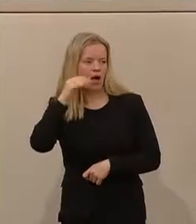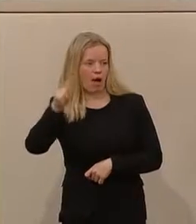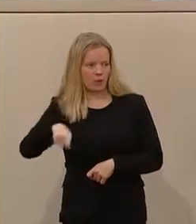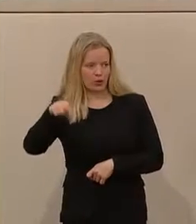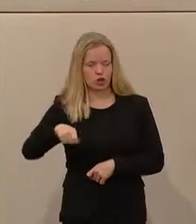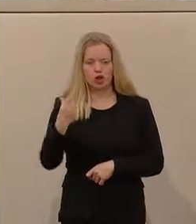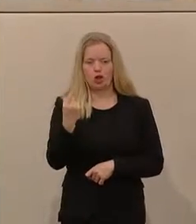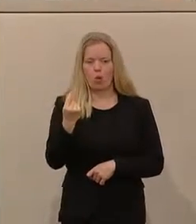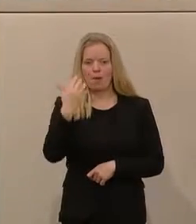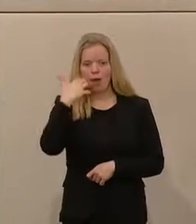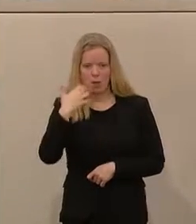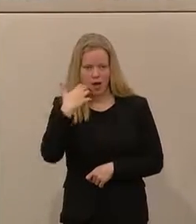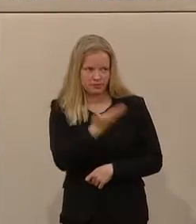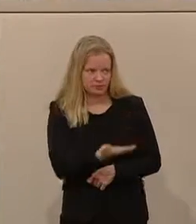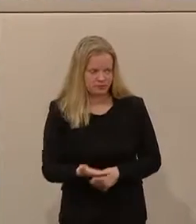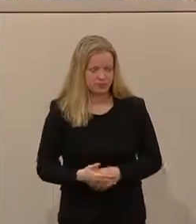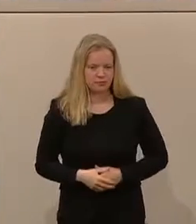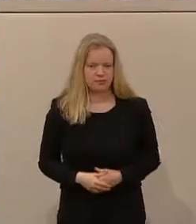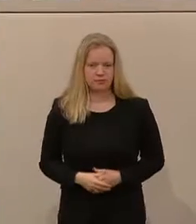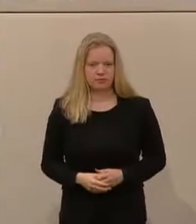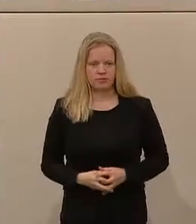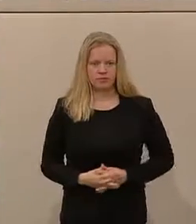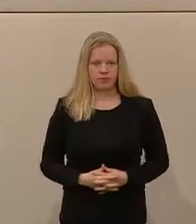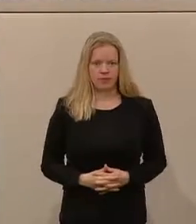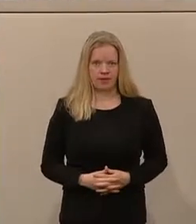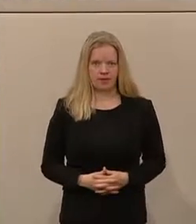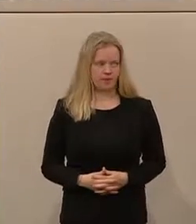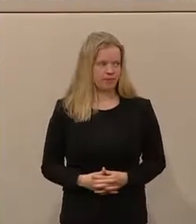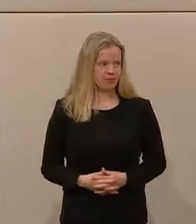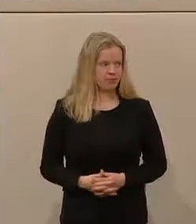der FPÖ überzeugt und er fordert die Opposition auf, dem zuzustimmen.